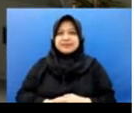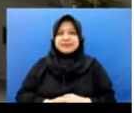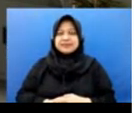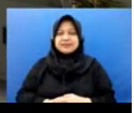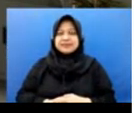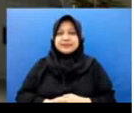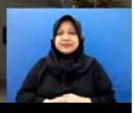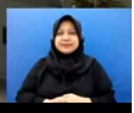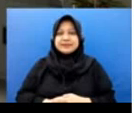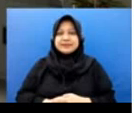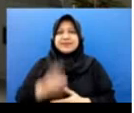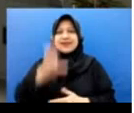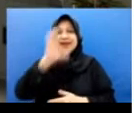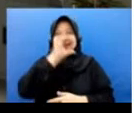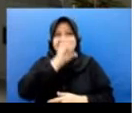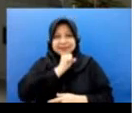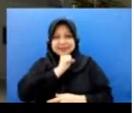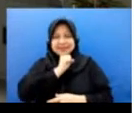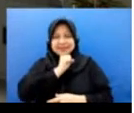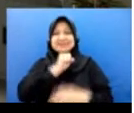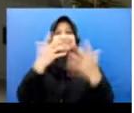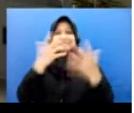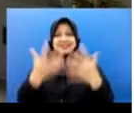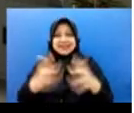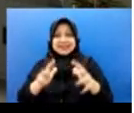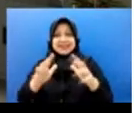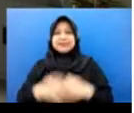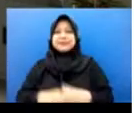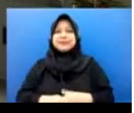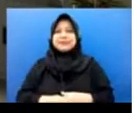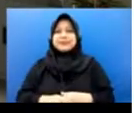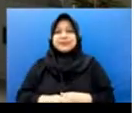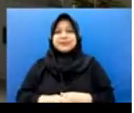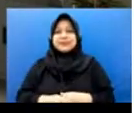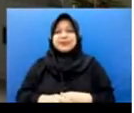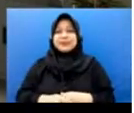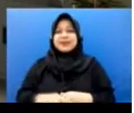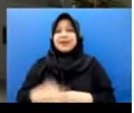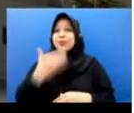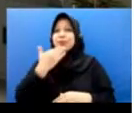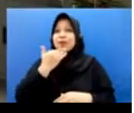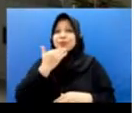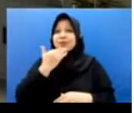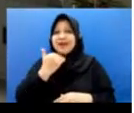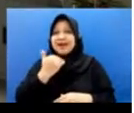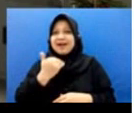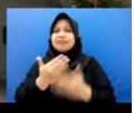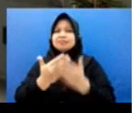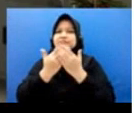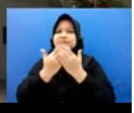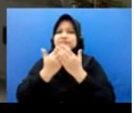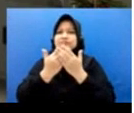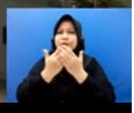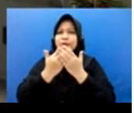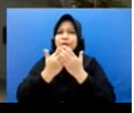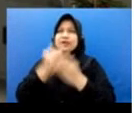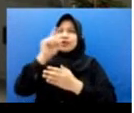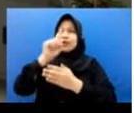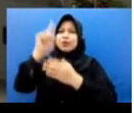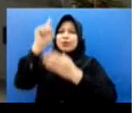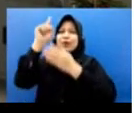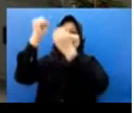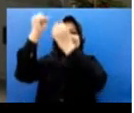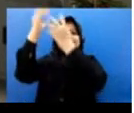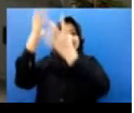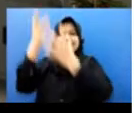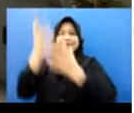Amin ya Rabbal Alamin. Selesai. Bapak dan Ibu, semoga harap dan cita-cita dikabulkan dan diberikan kelancaran oleh Tuhan